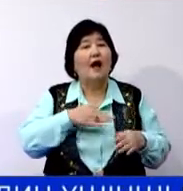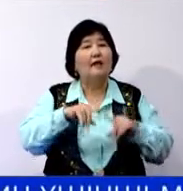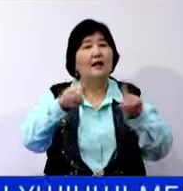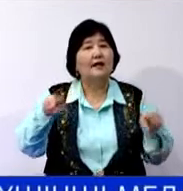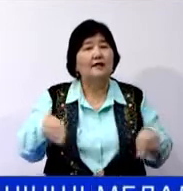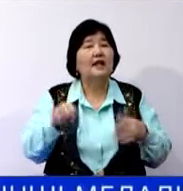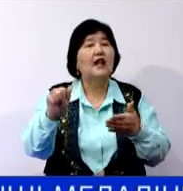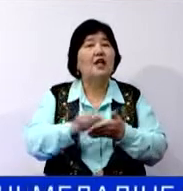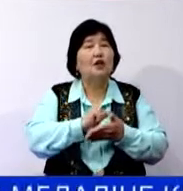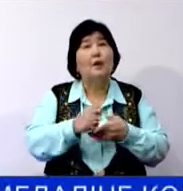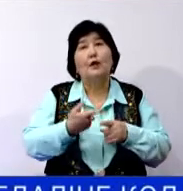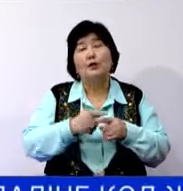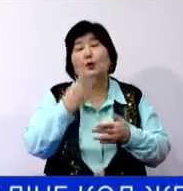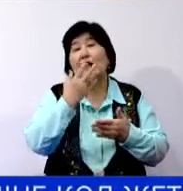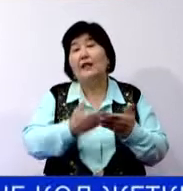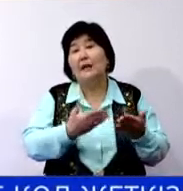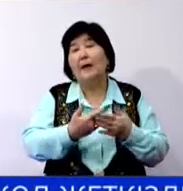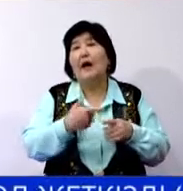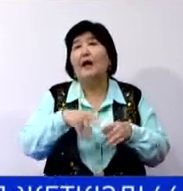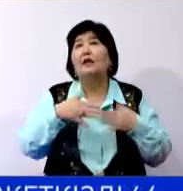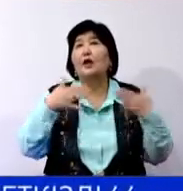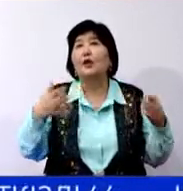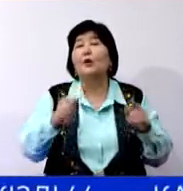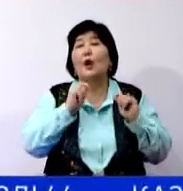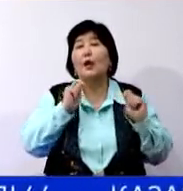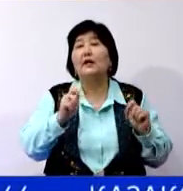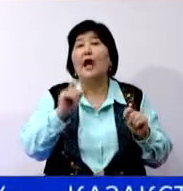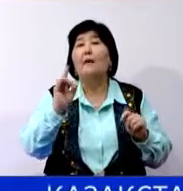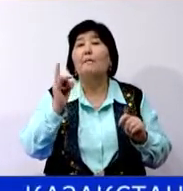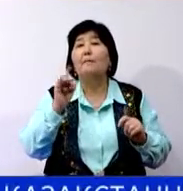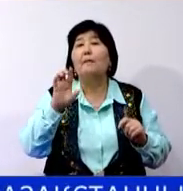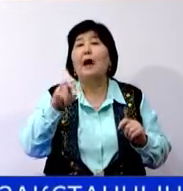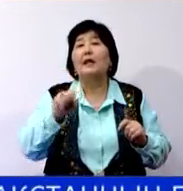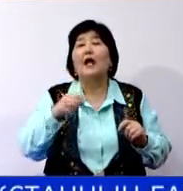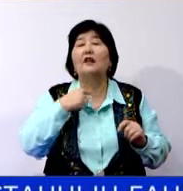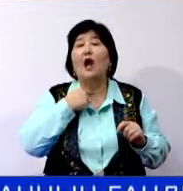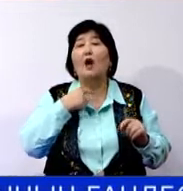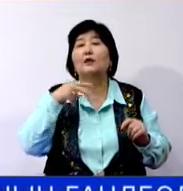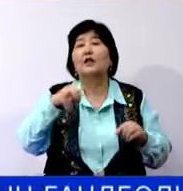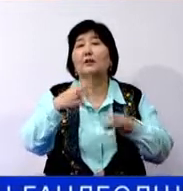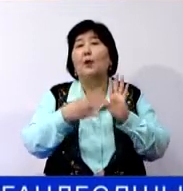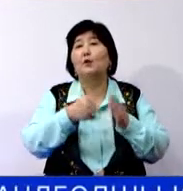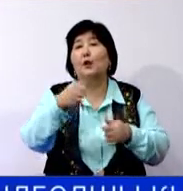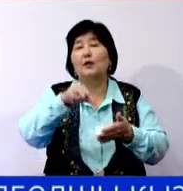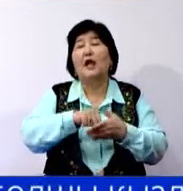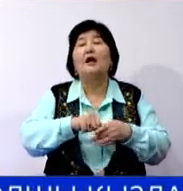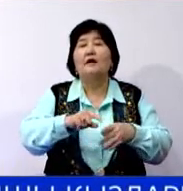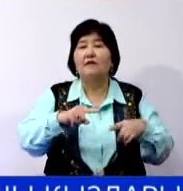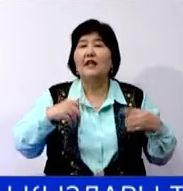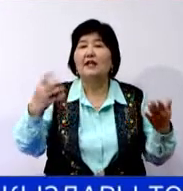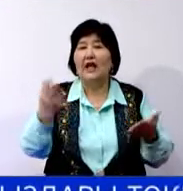мен дипломдары соның дәлелі. Ал ең үлкен марапаты бала дауысы 2019 конкурсына қатысып финалист